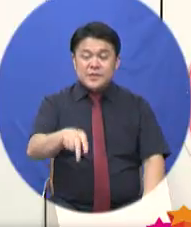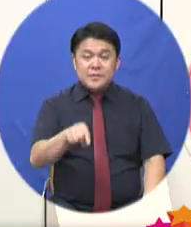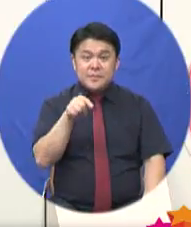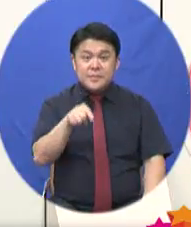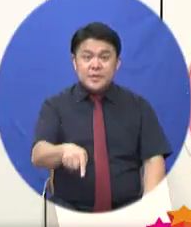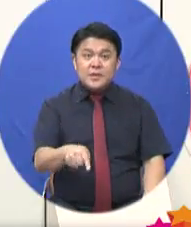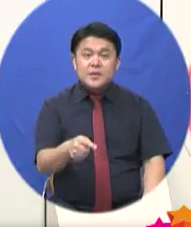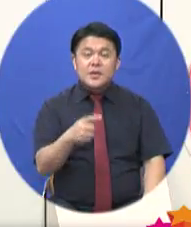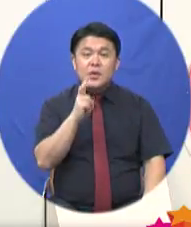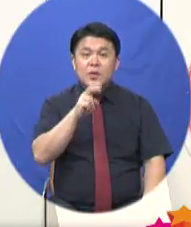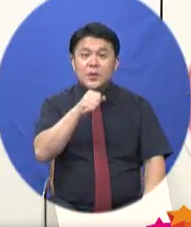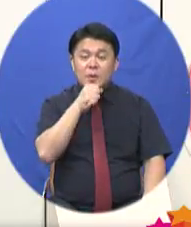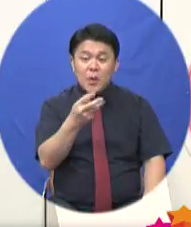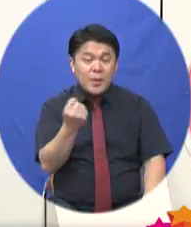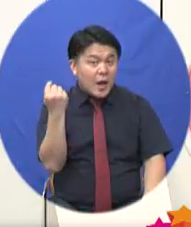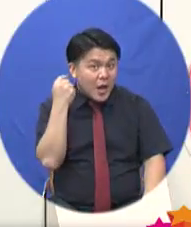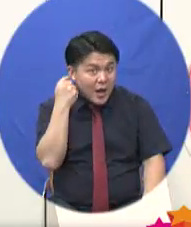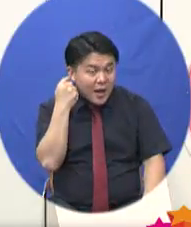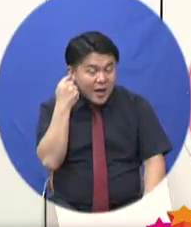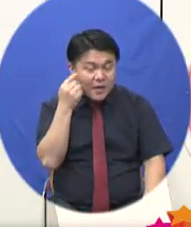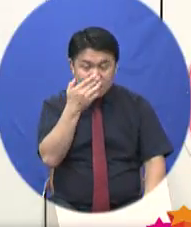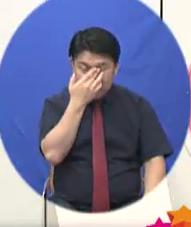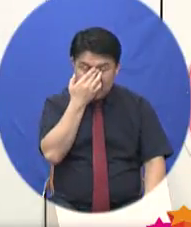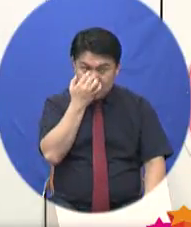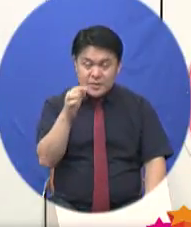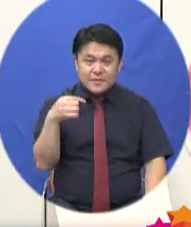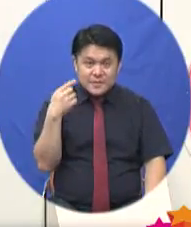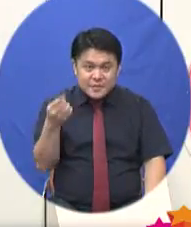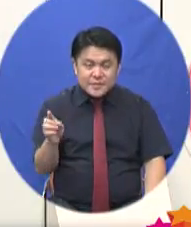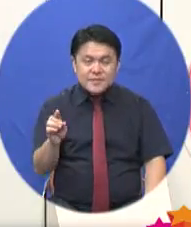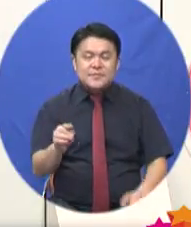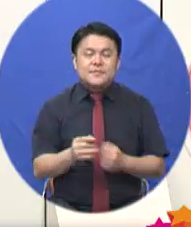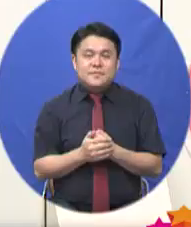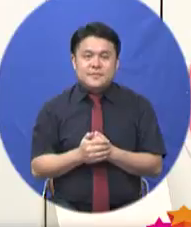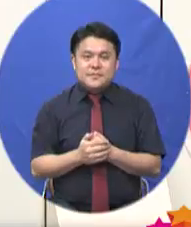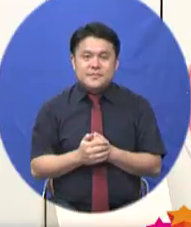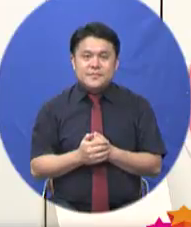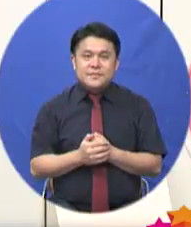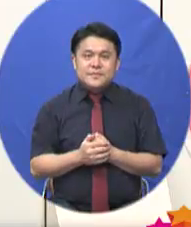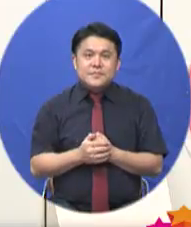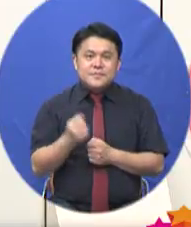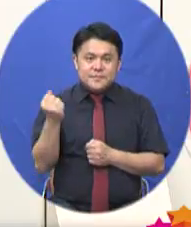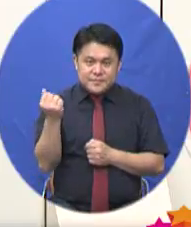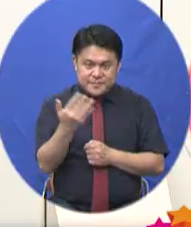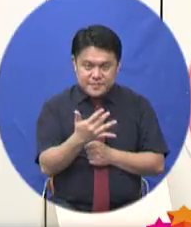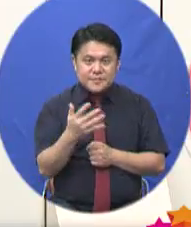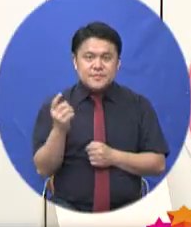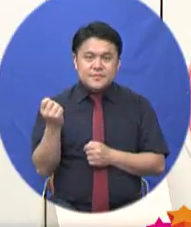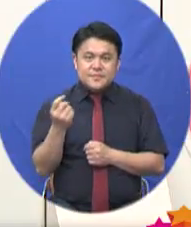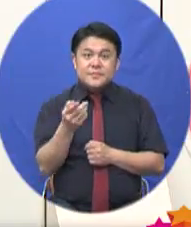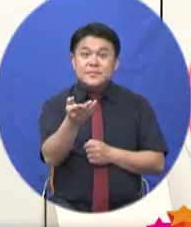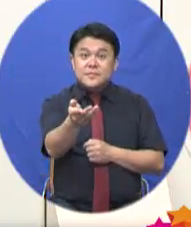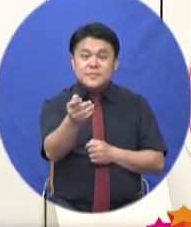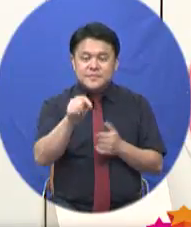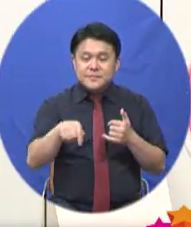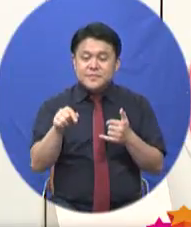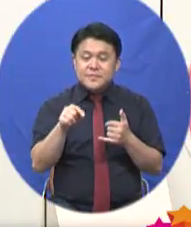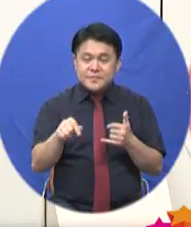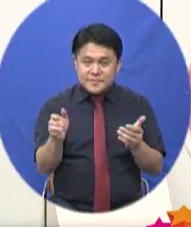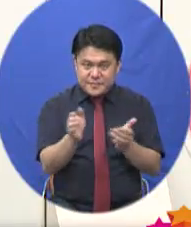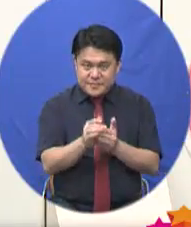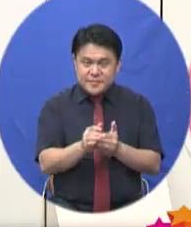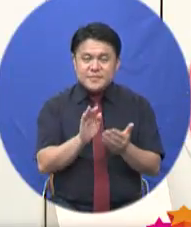점수를 확인하실 수가 있습니다. 점수 확인하시고 지역번호와 함께 본인의